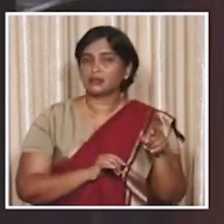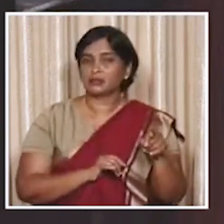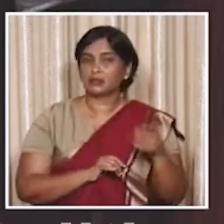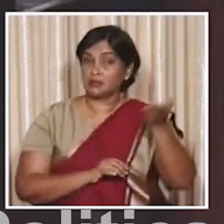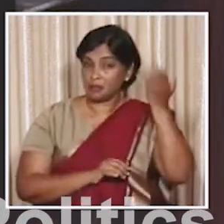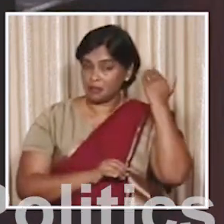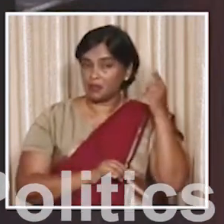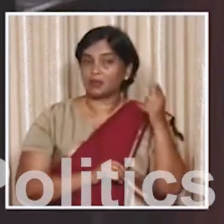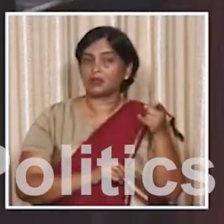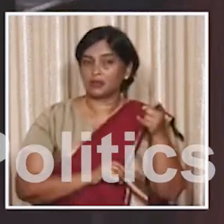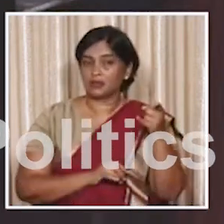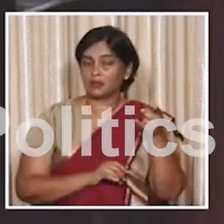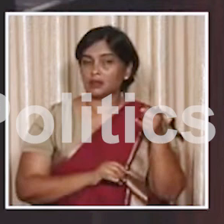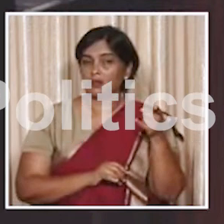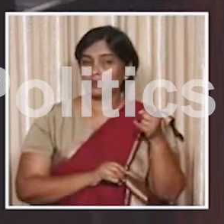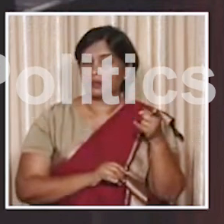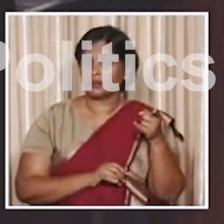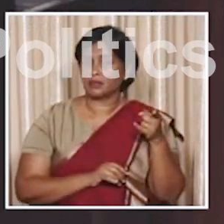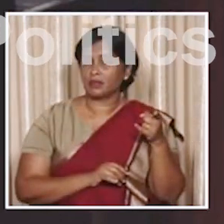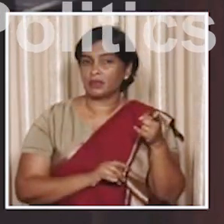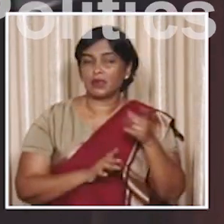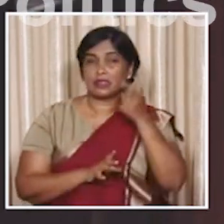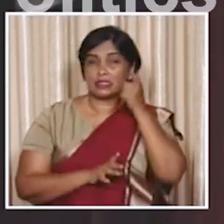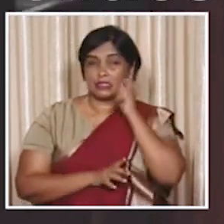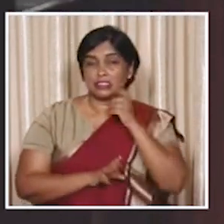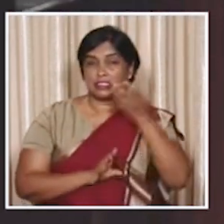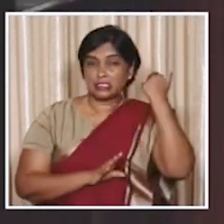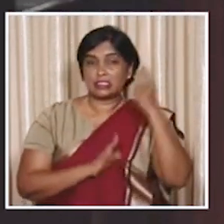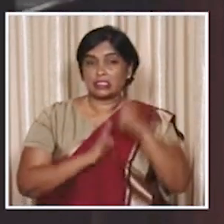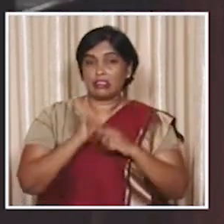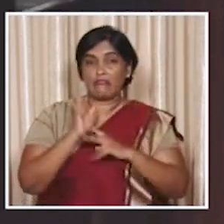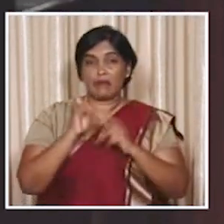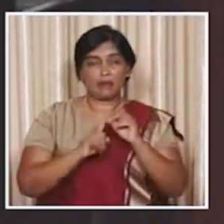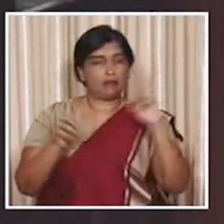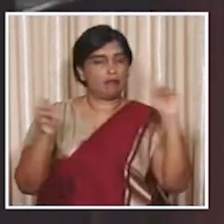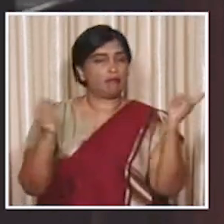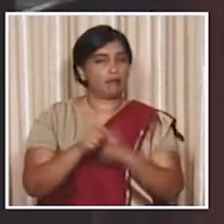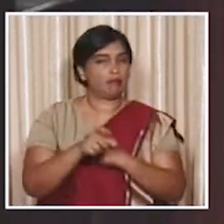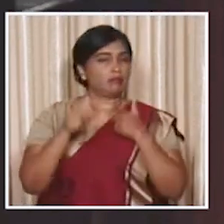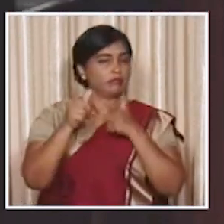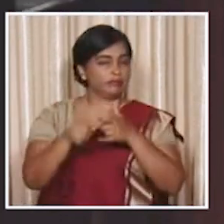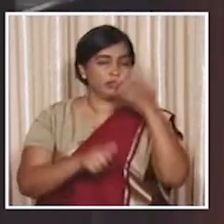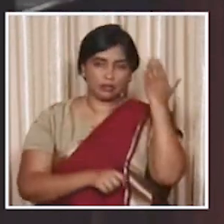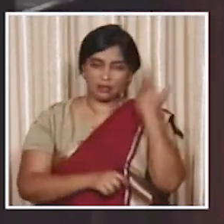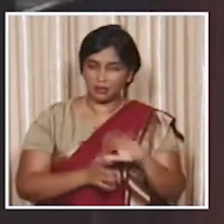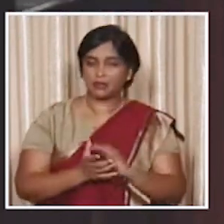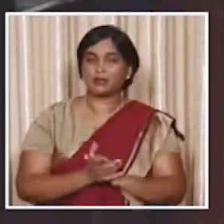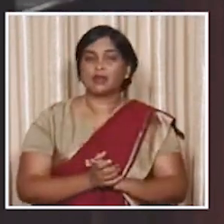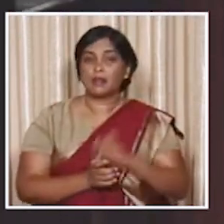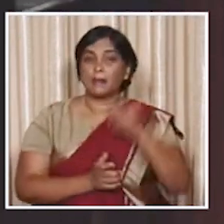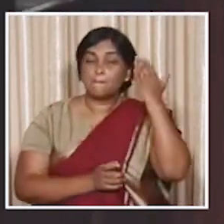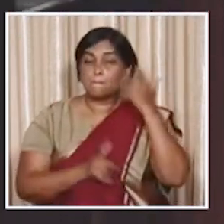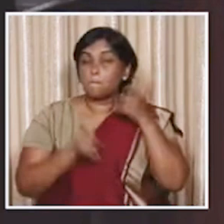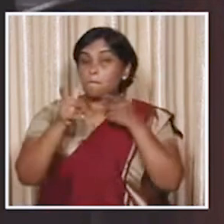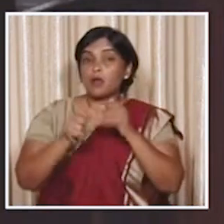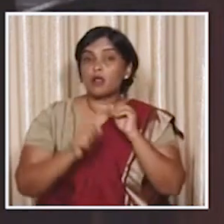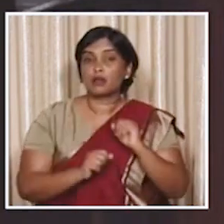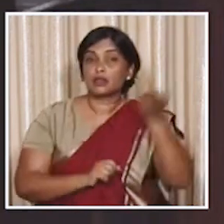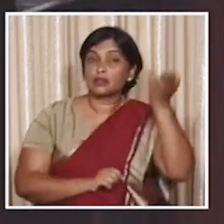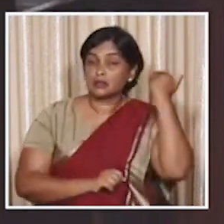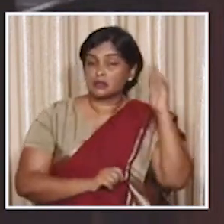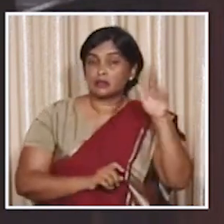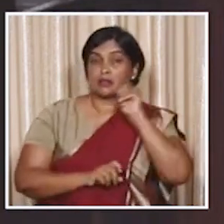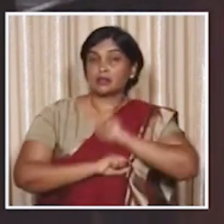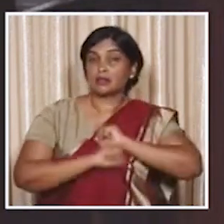එදා ඒ භීෂණ ත්‍රස්තවාදයෙන් මරා දාන වෙඩි තියලා මරනවා. මරන්නේ කවුද? එදා තිබුණු